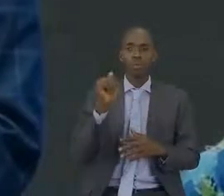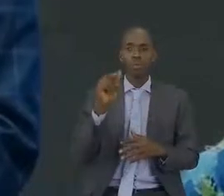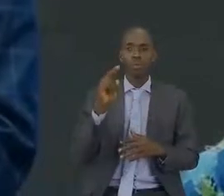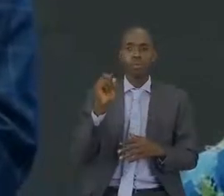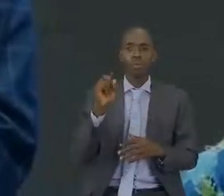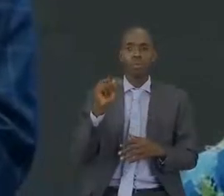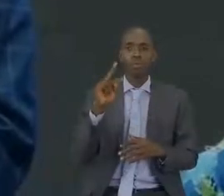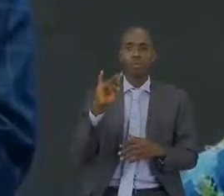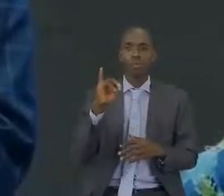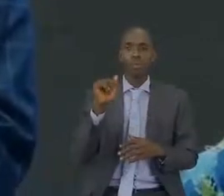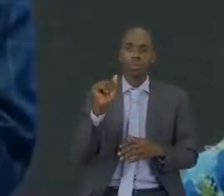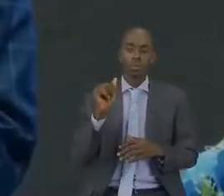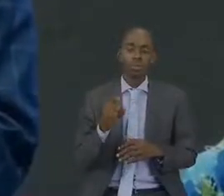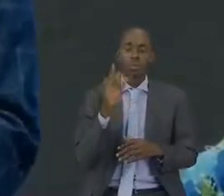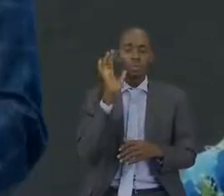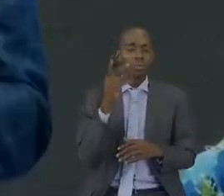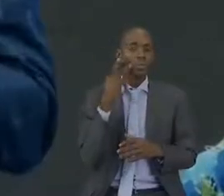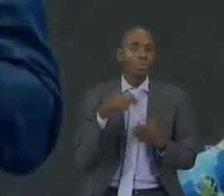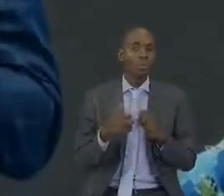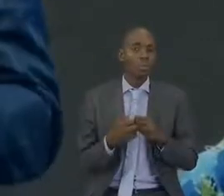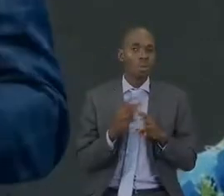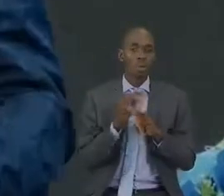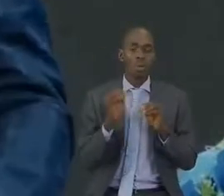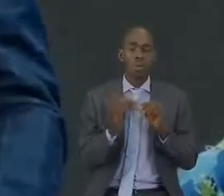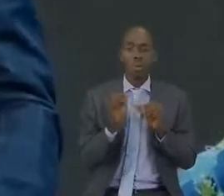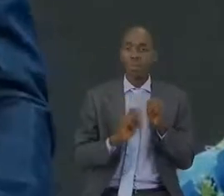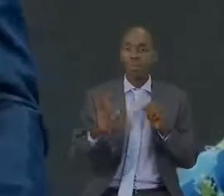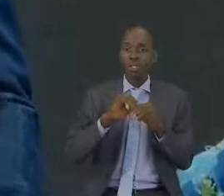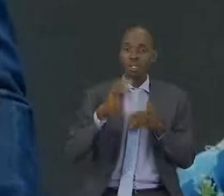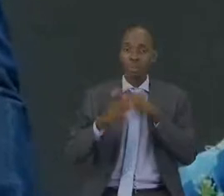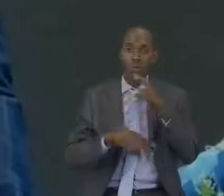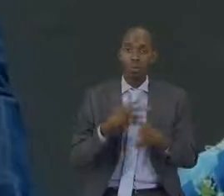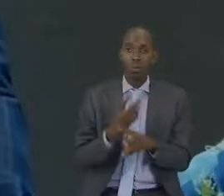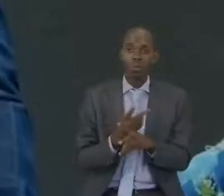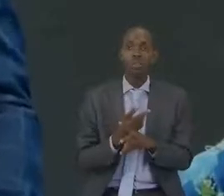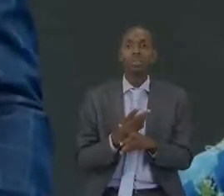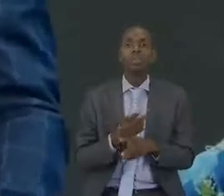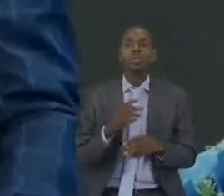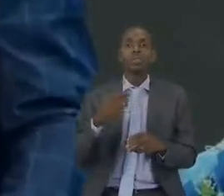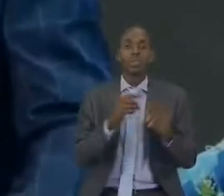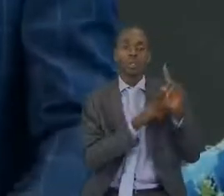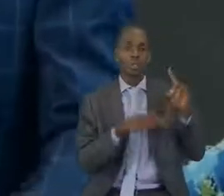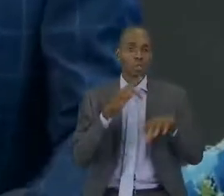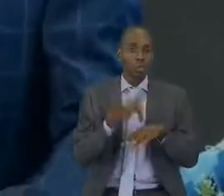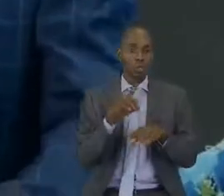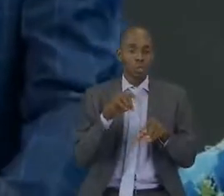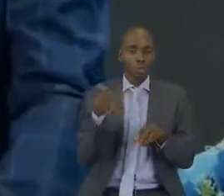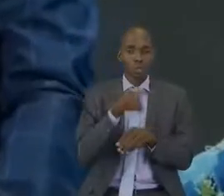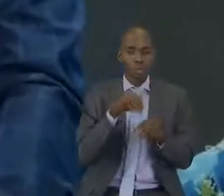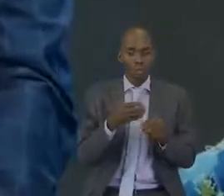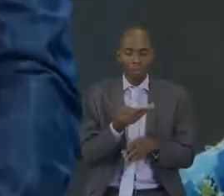Partout dans le monde, le Seigneur vous touchera dans quelques minutes. Vous verrez la puissance de Dieu qui vous